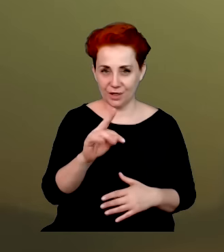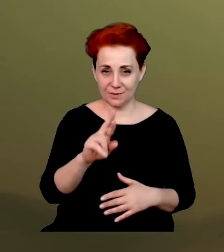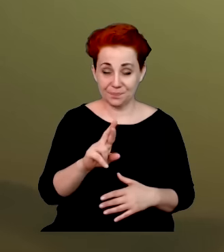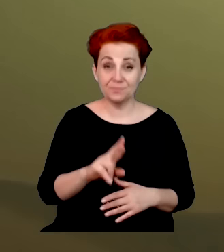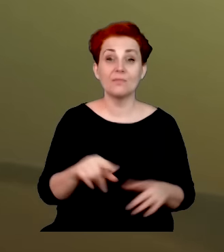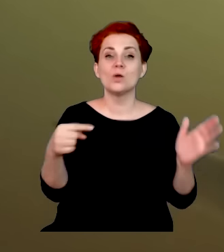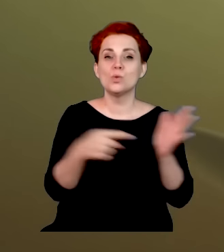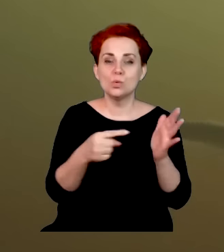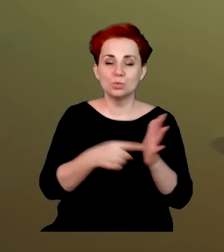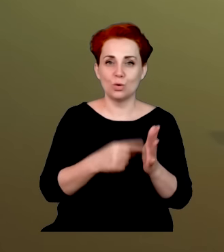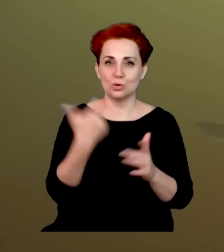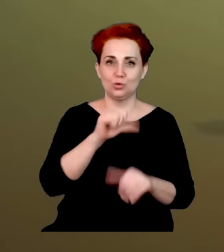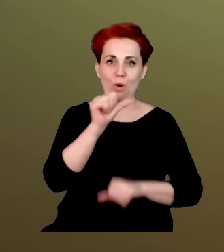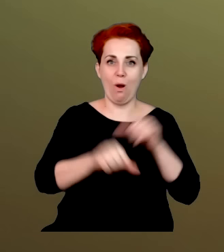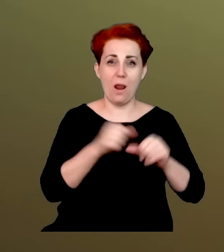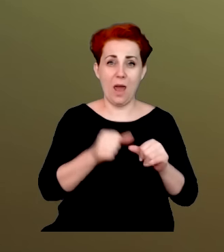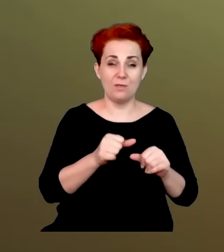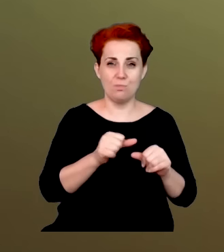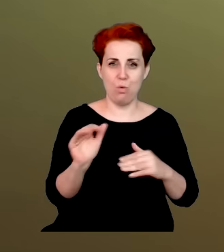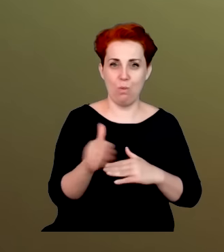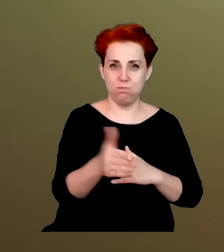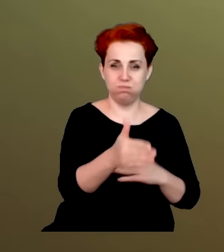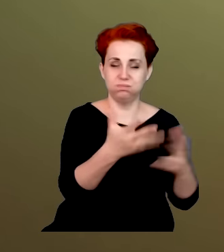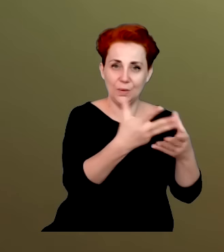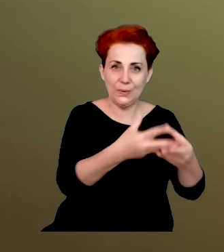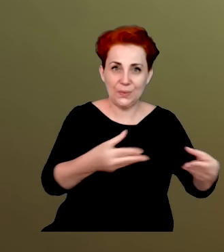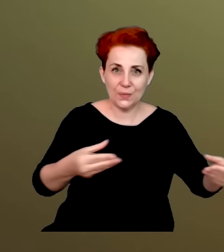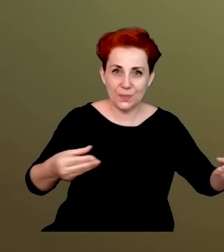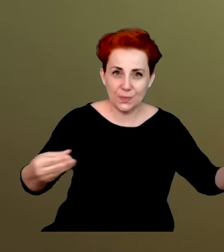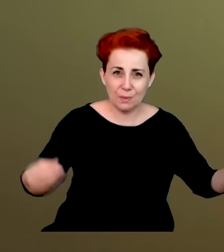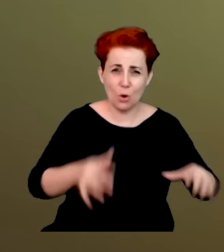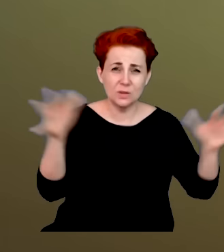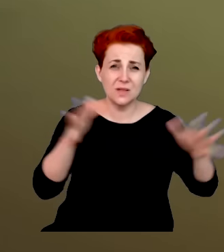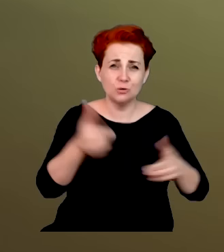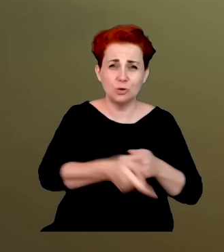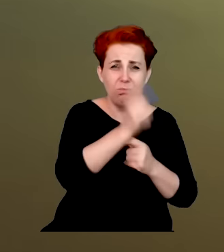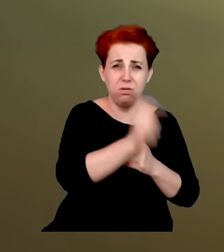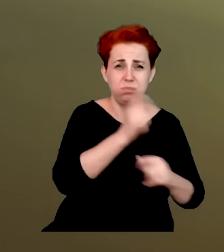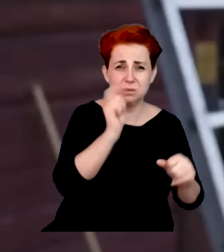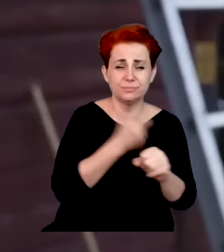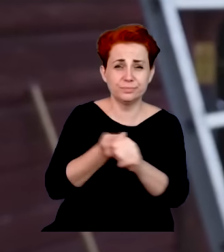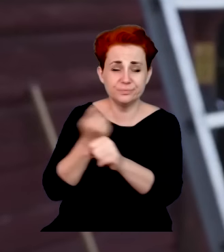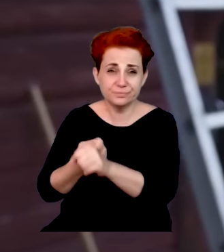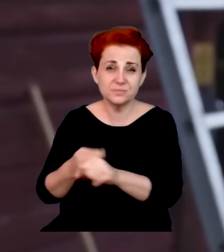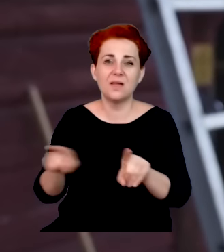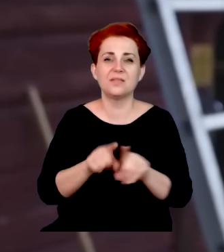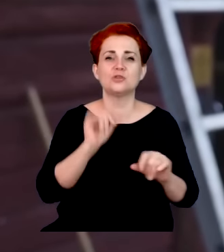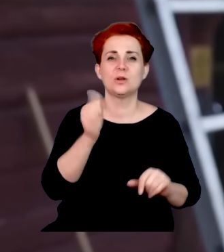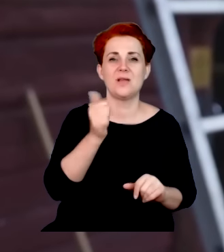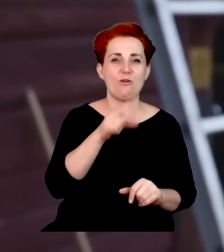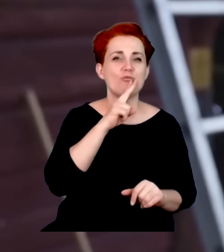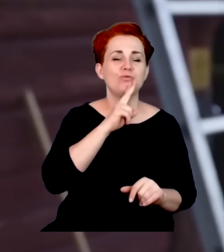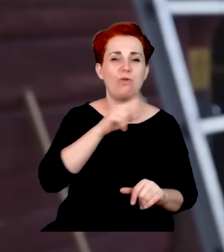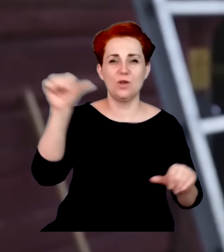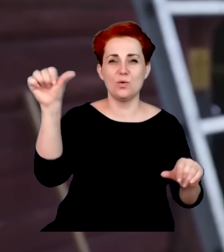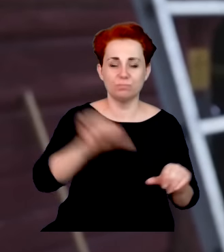po 100 latach od wymarcia tej populacji z powodu intensywnych połowów i pogarszającej się jakości szwedzkiej wody.